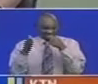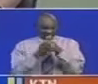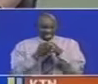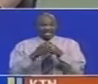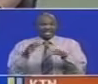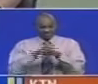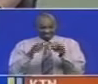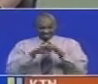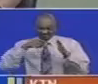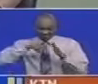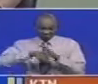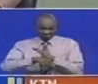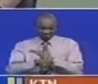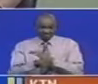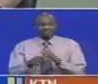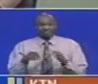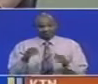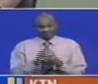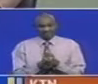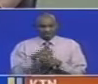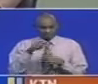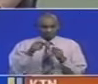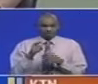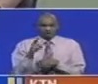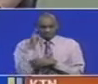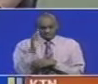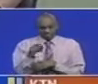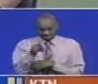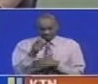3 ambapo tunaweza kupata taarifa ya mwanasheria mkuu